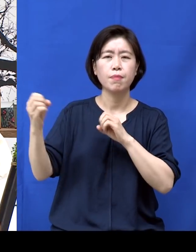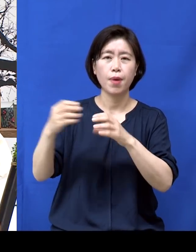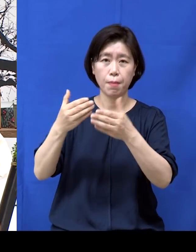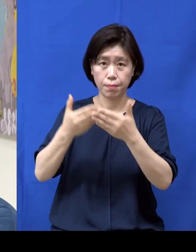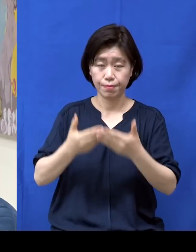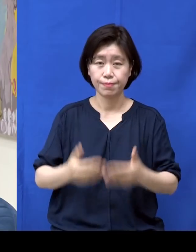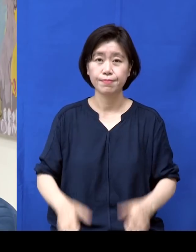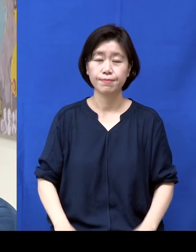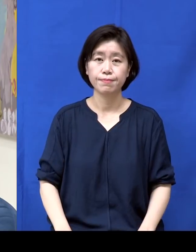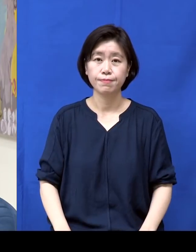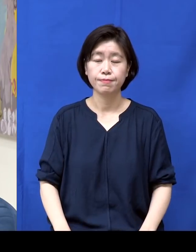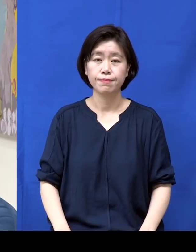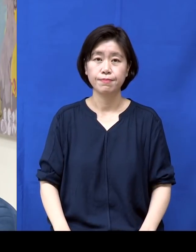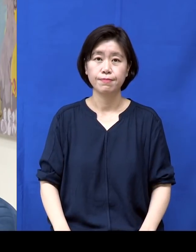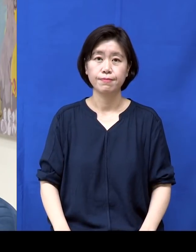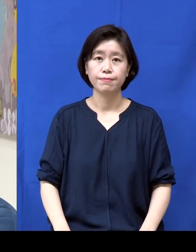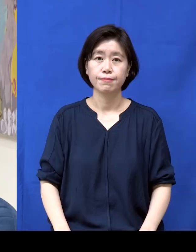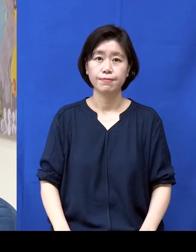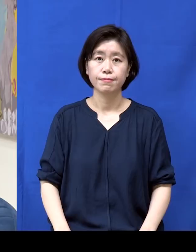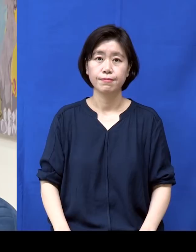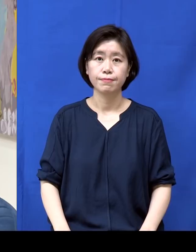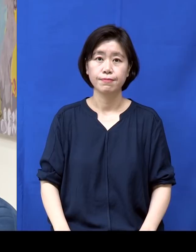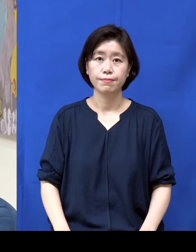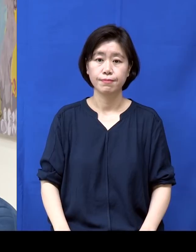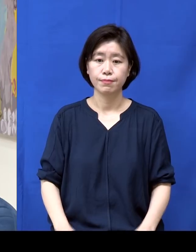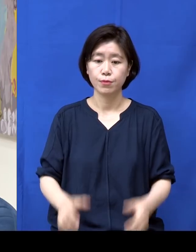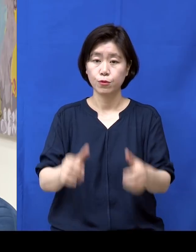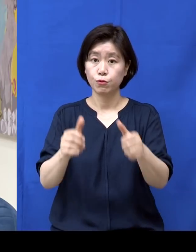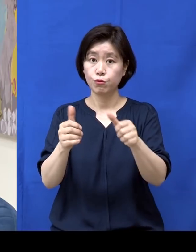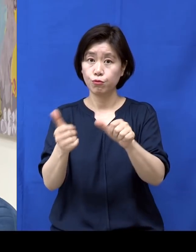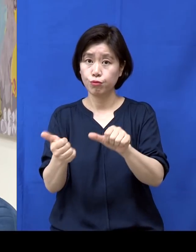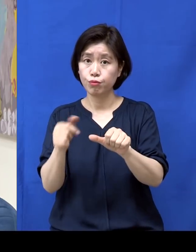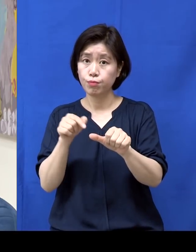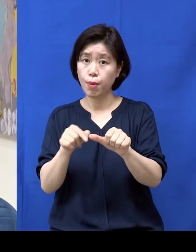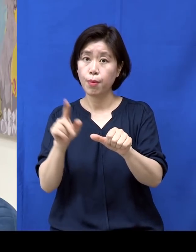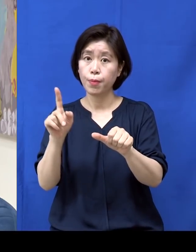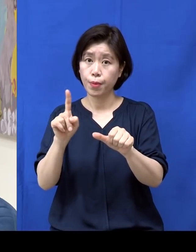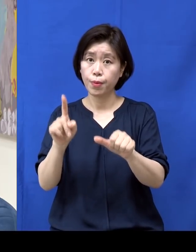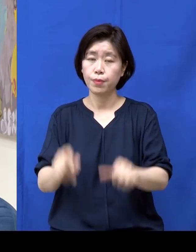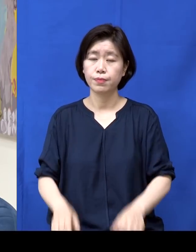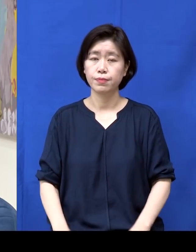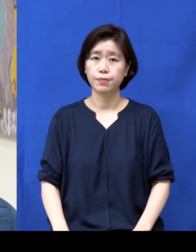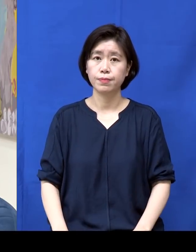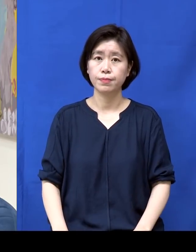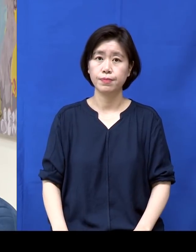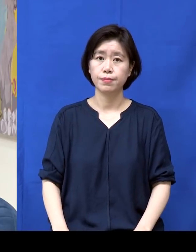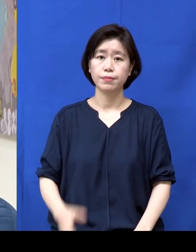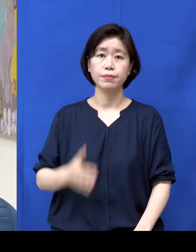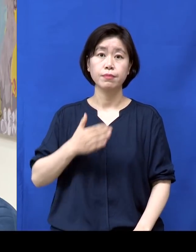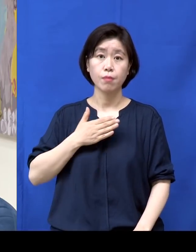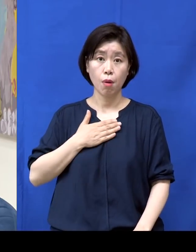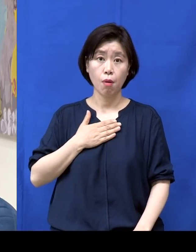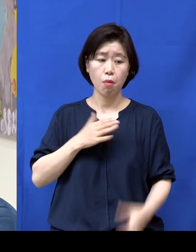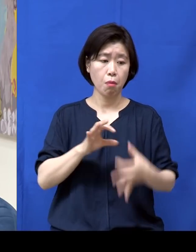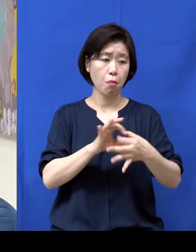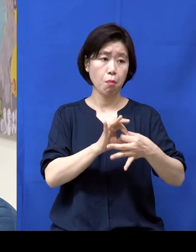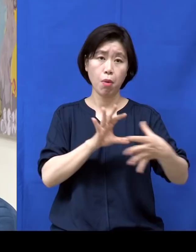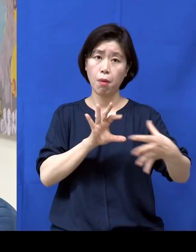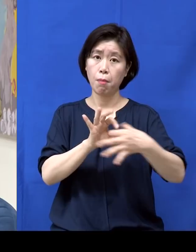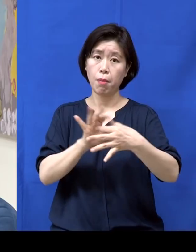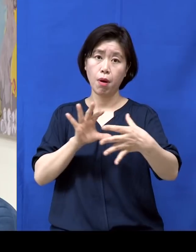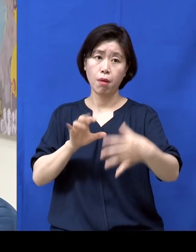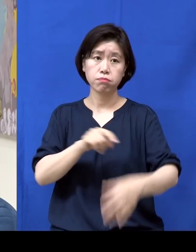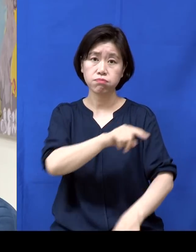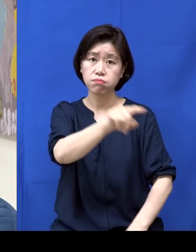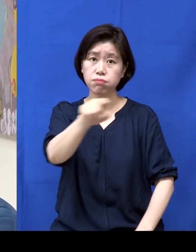그렇다 보니까 결정적으로 그 죽음이 어떻게 받아들여졌냐면 저하고 무관한 사람들, 저를